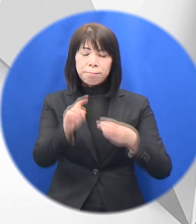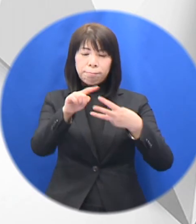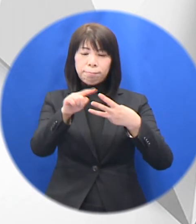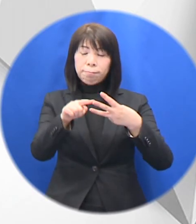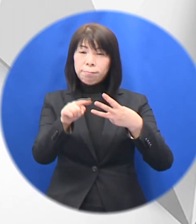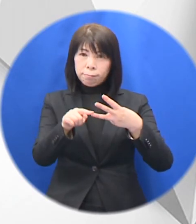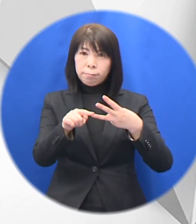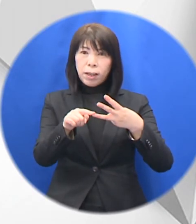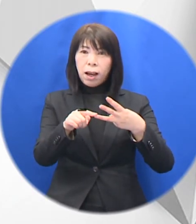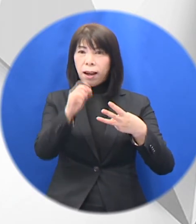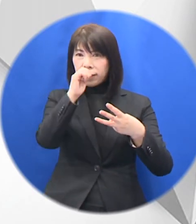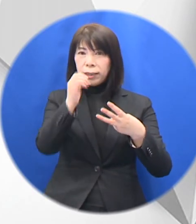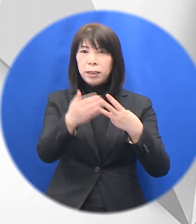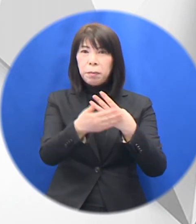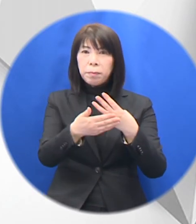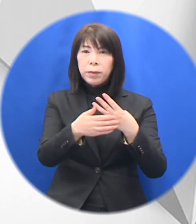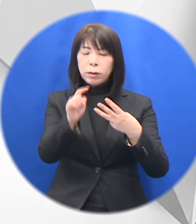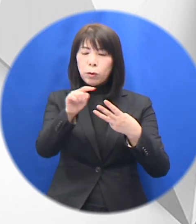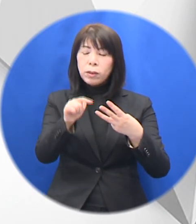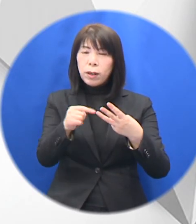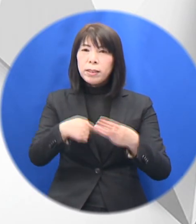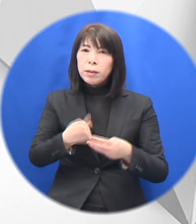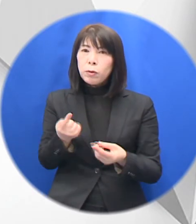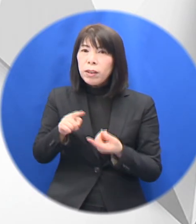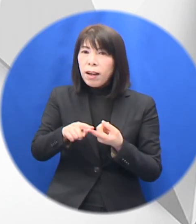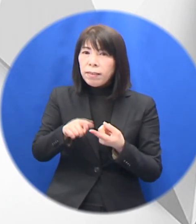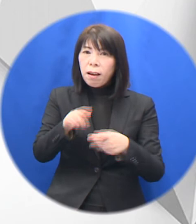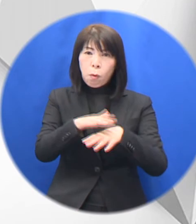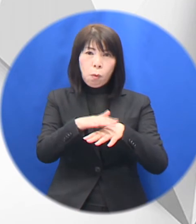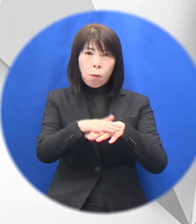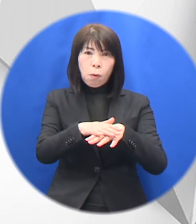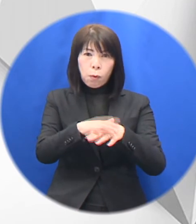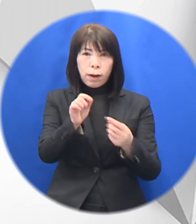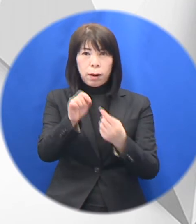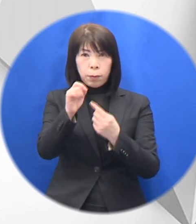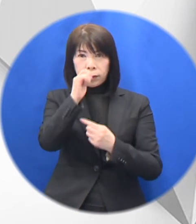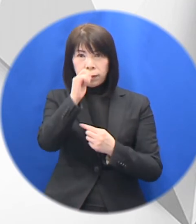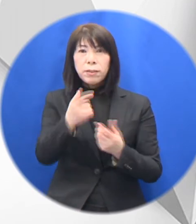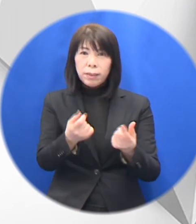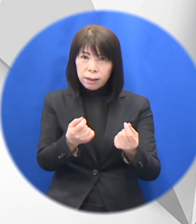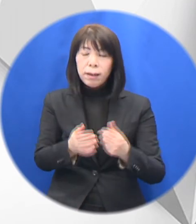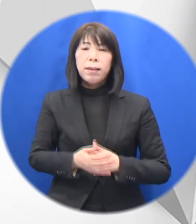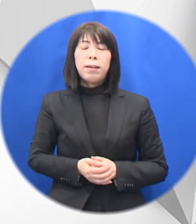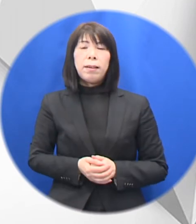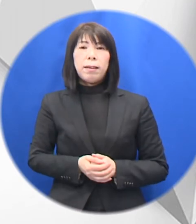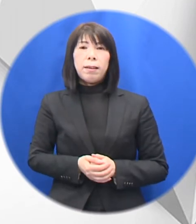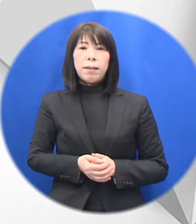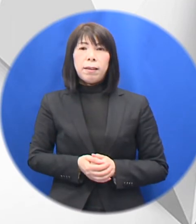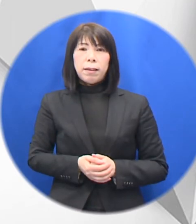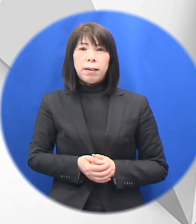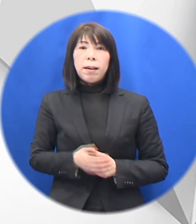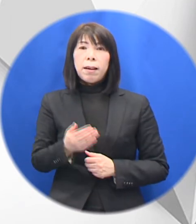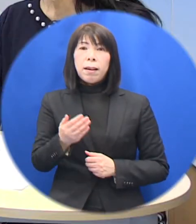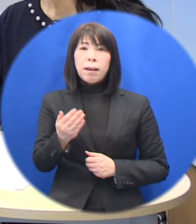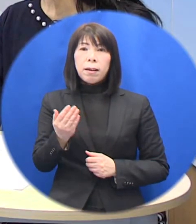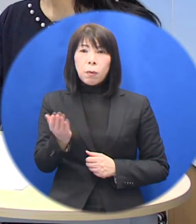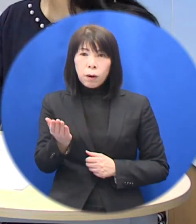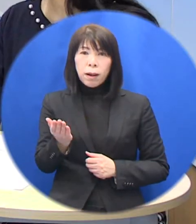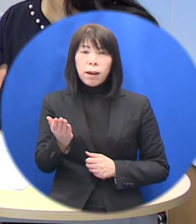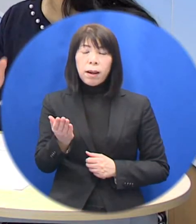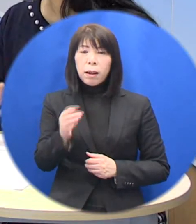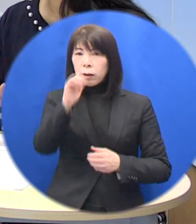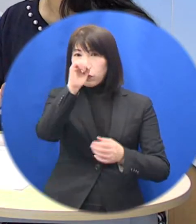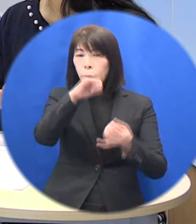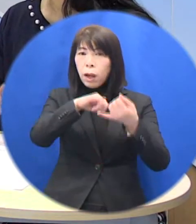に合う方法を、ね、こう探していただきたいですね。はい、ちなみにこちらの接種それぞれの予